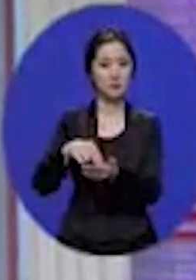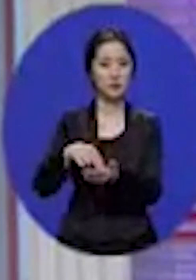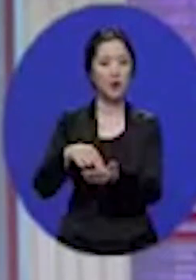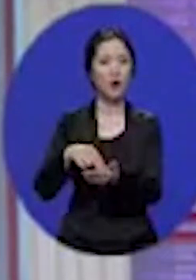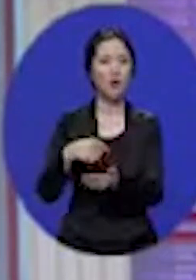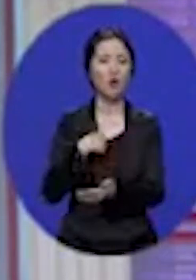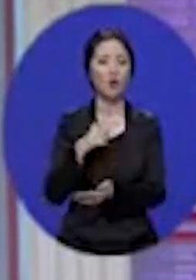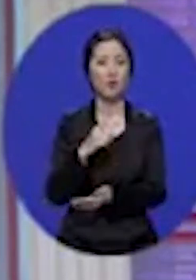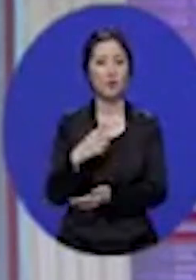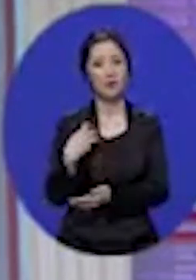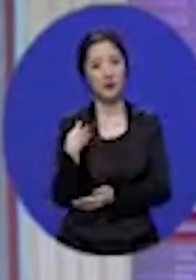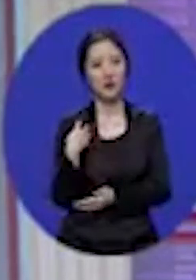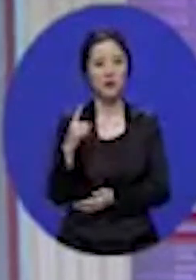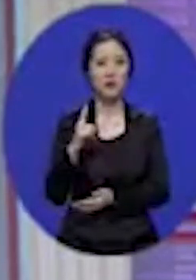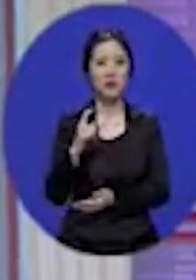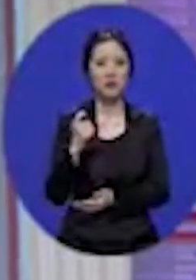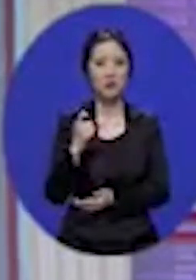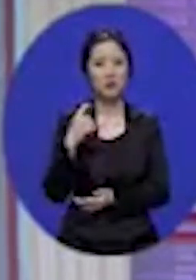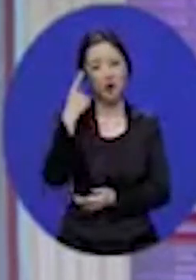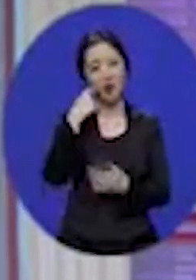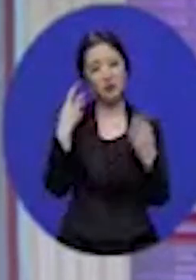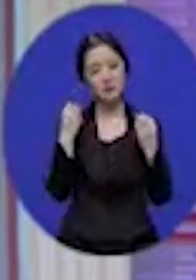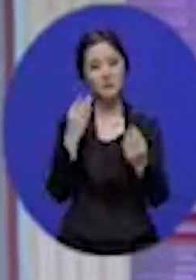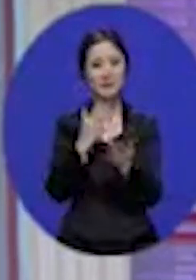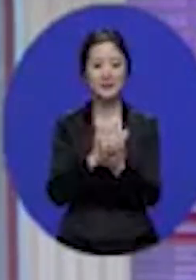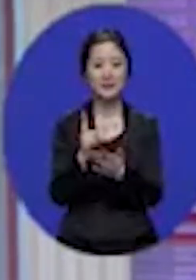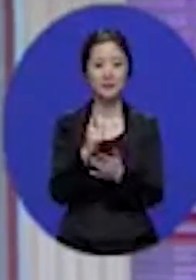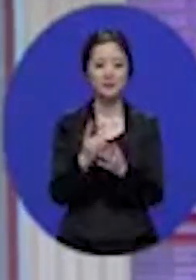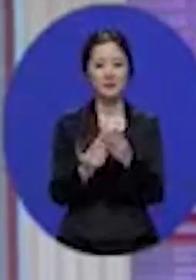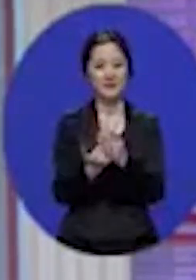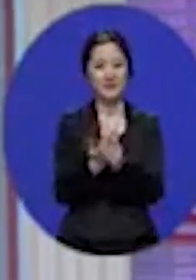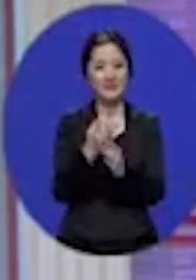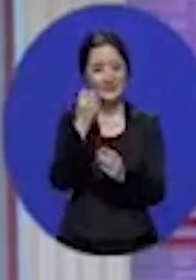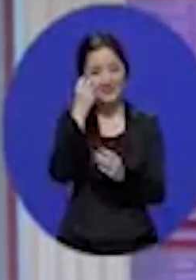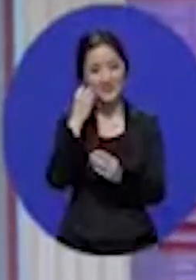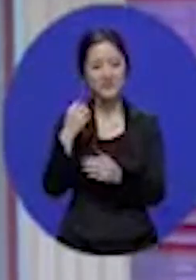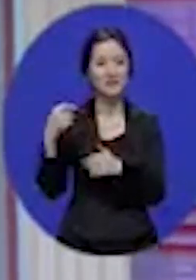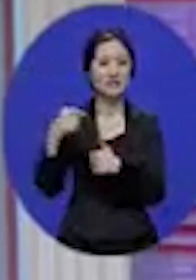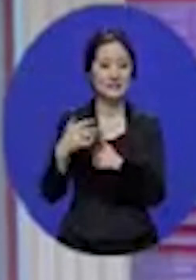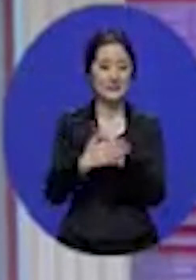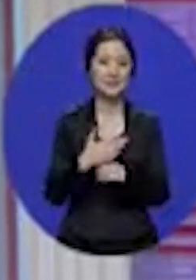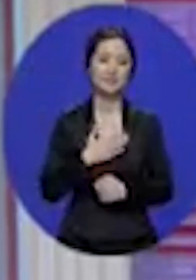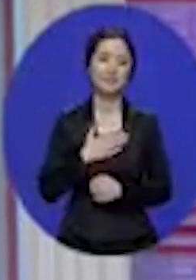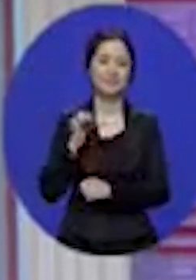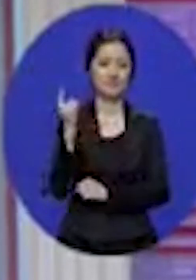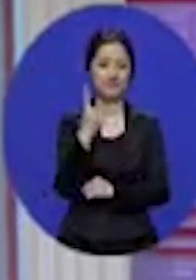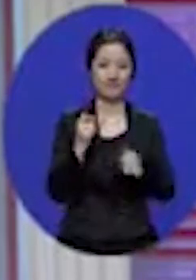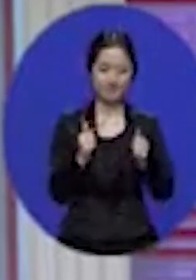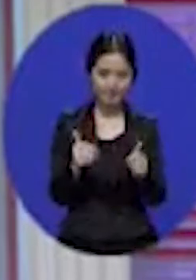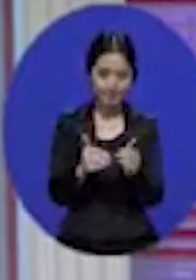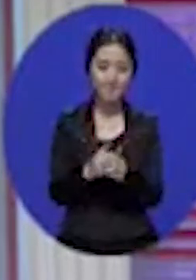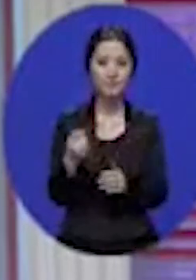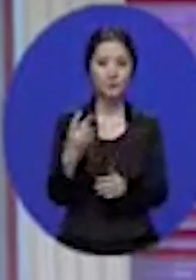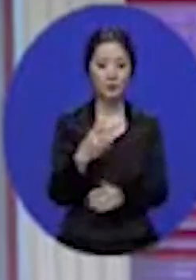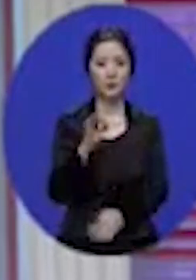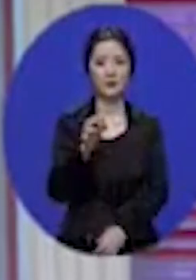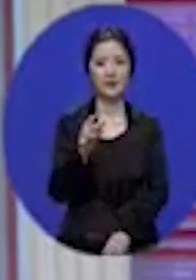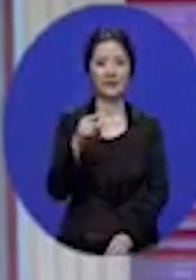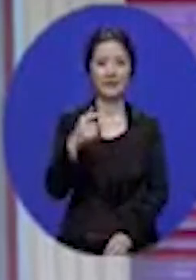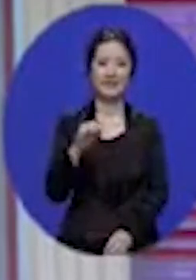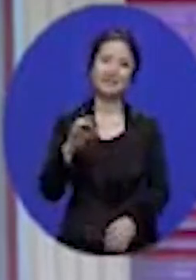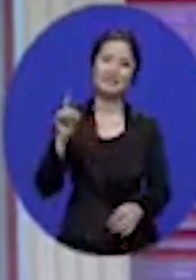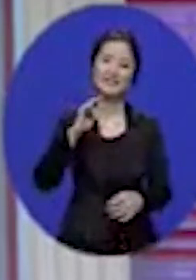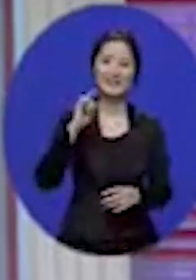그런 역할을 맡기 위해서 그냥 뭐 뭐래도 열심히 하면서 또 야구 중계를 했고 또 예능 아나운서로서 이렇게 히트도 치게